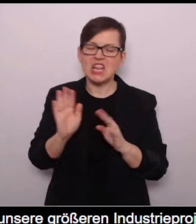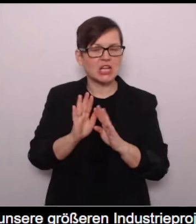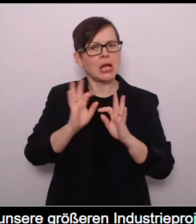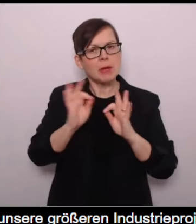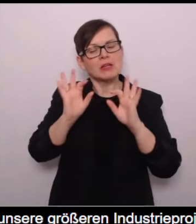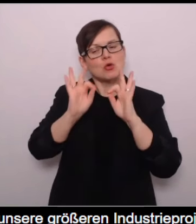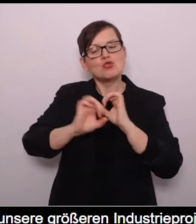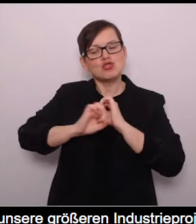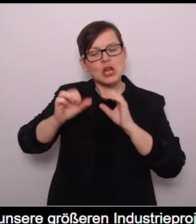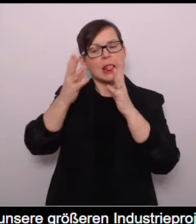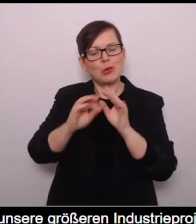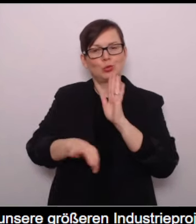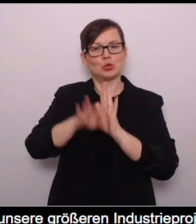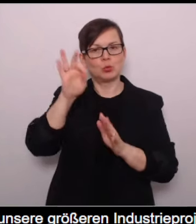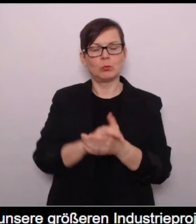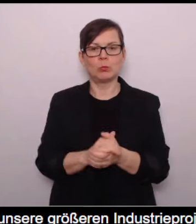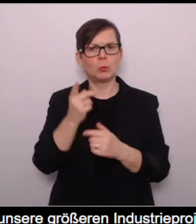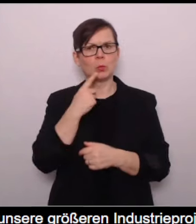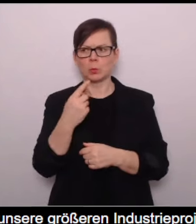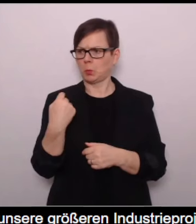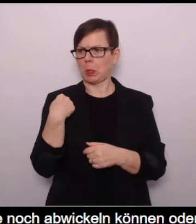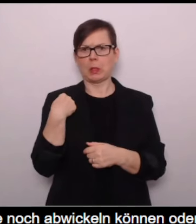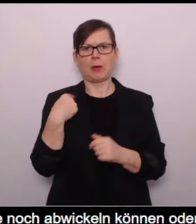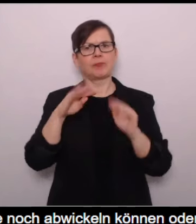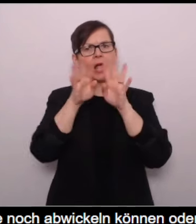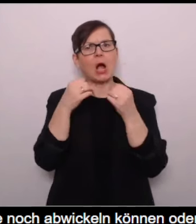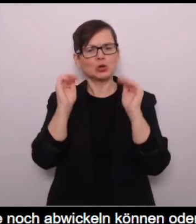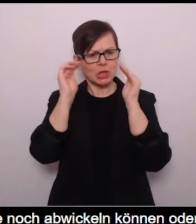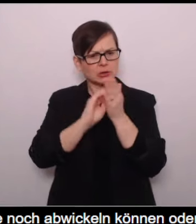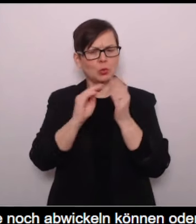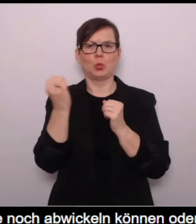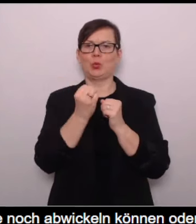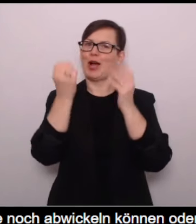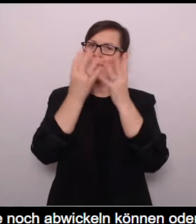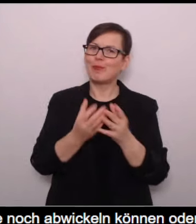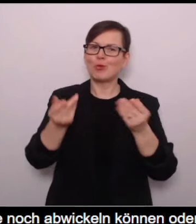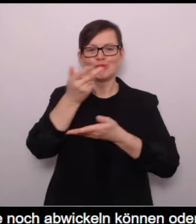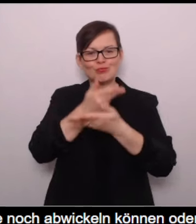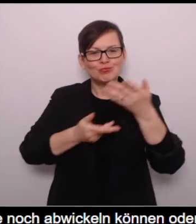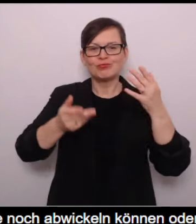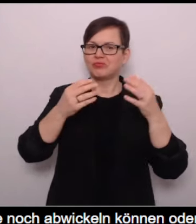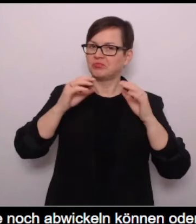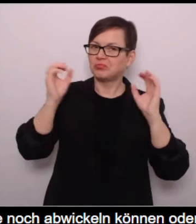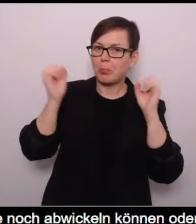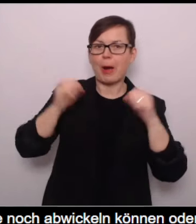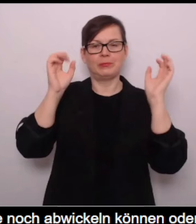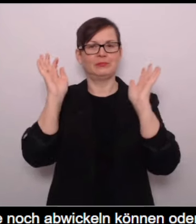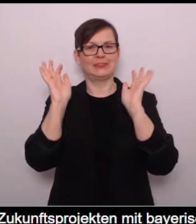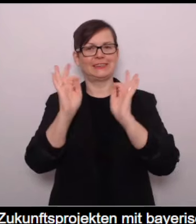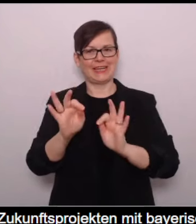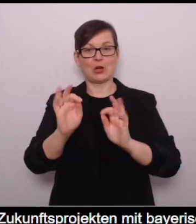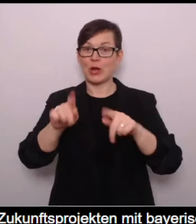schnell und ohne viel Streiterei zu einigen. Und das war in meinen Augen bisher die harmonischste